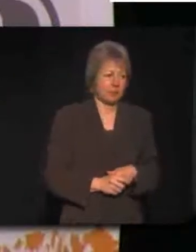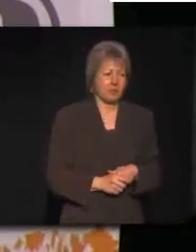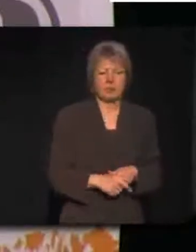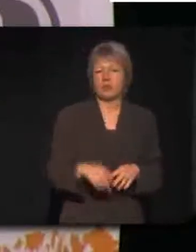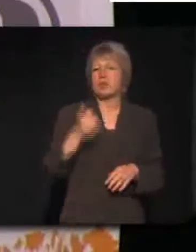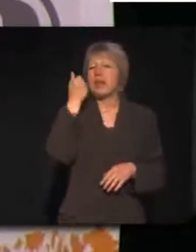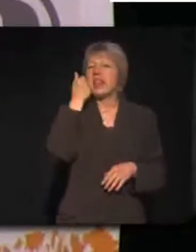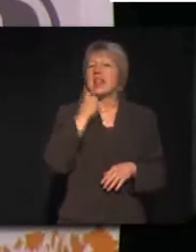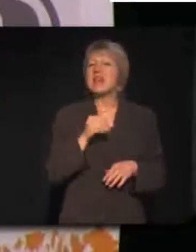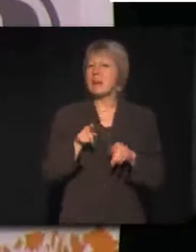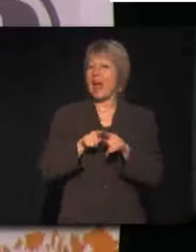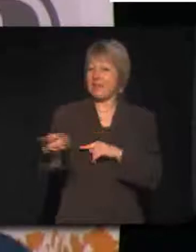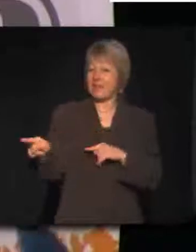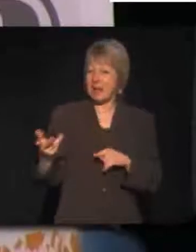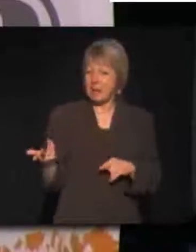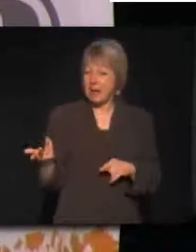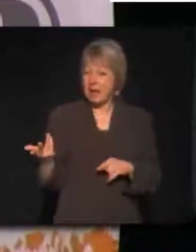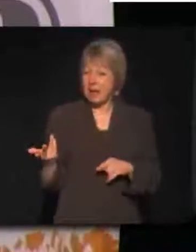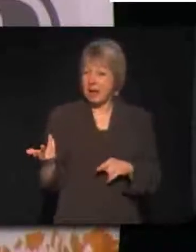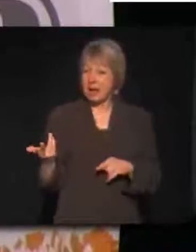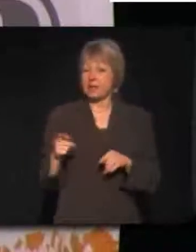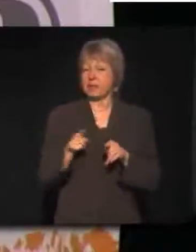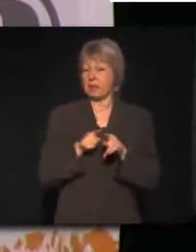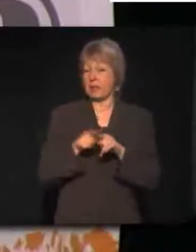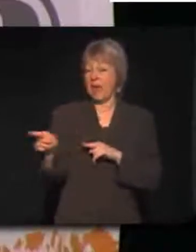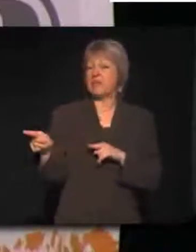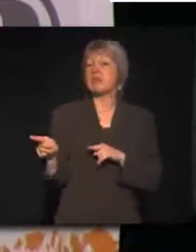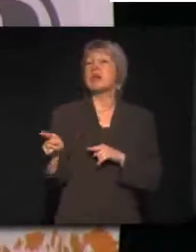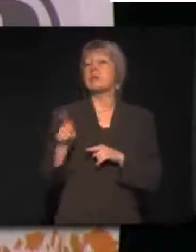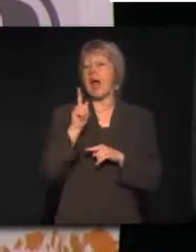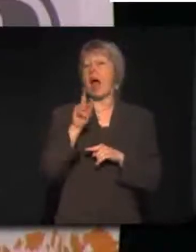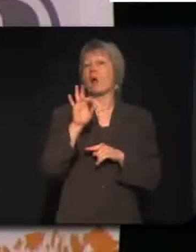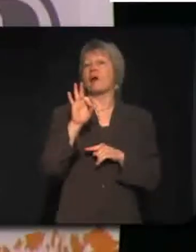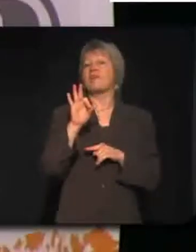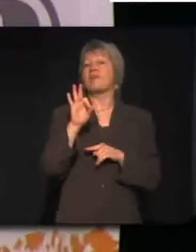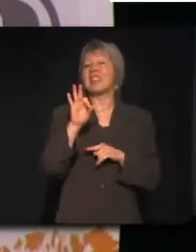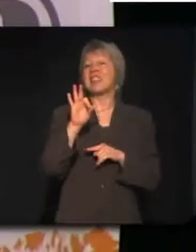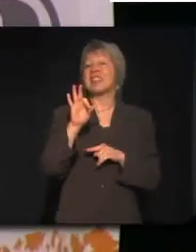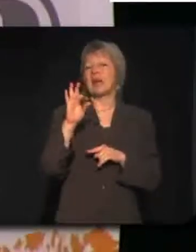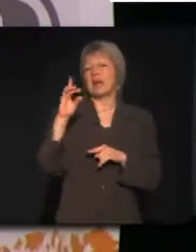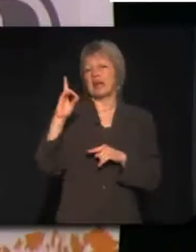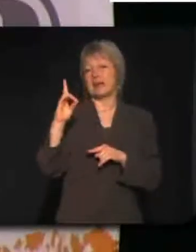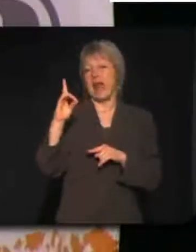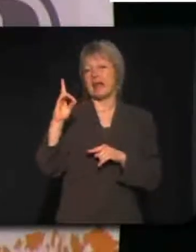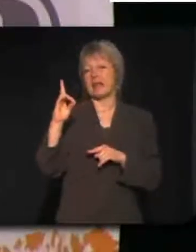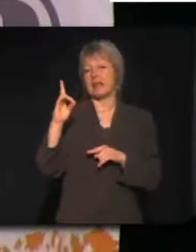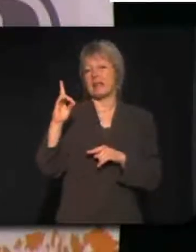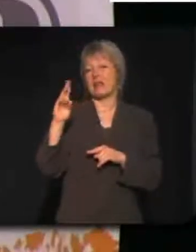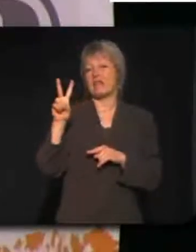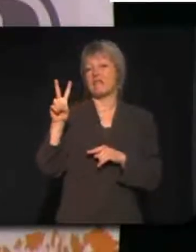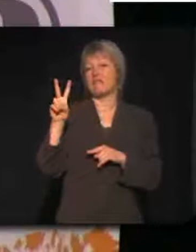liebe FDP FDP könnte auch stehen finde deinen Vorteil